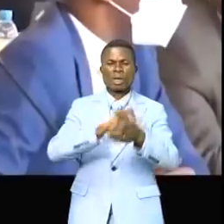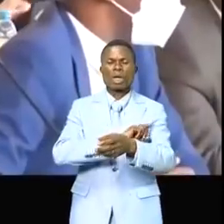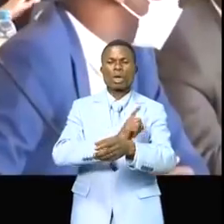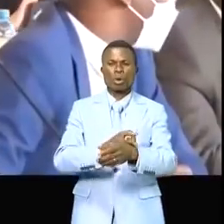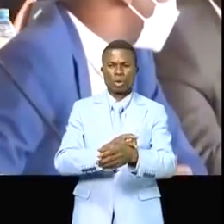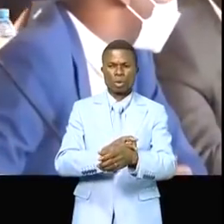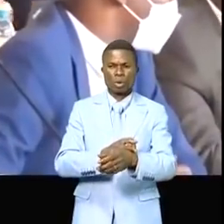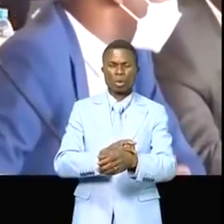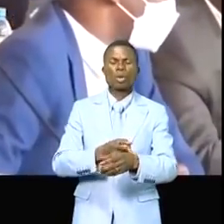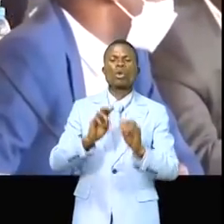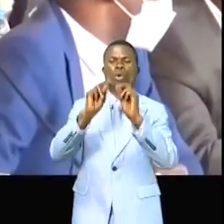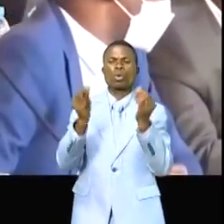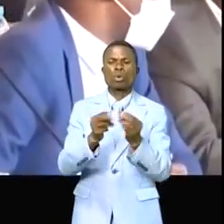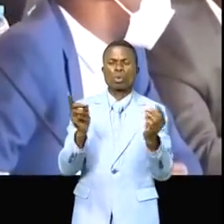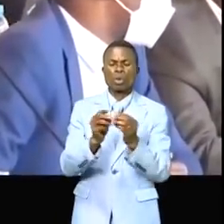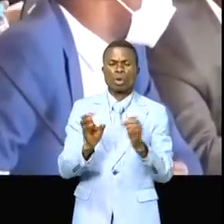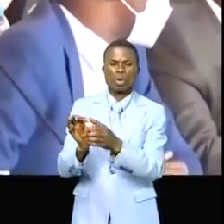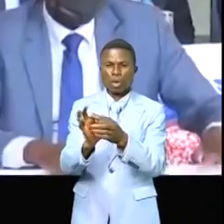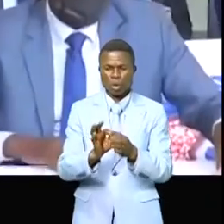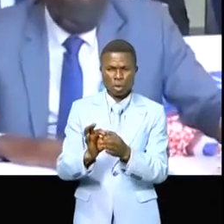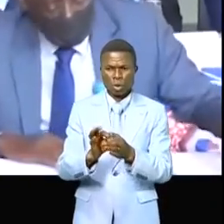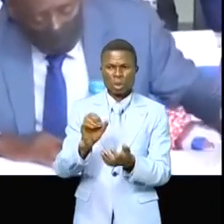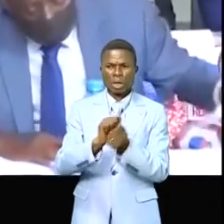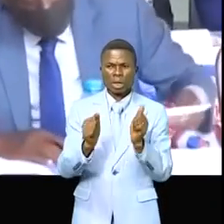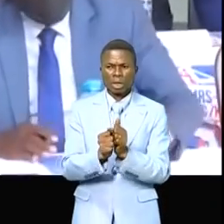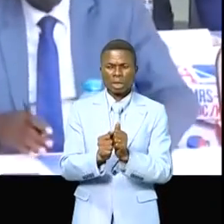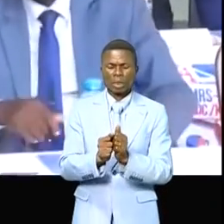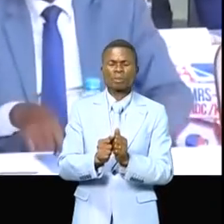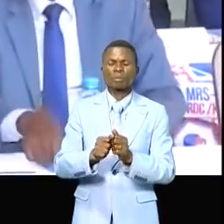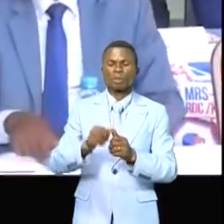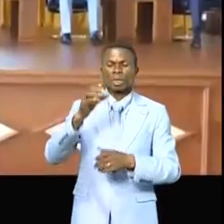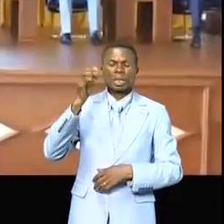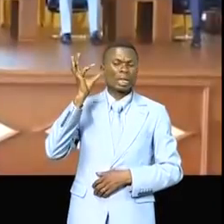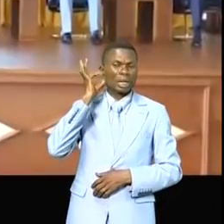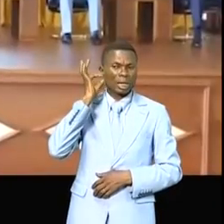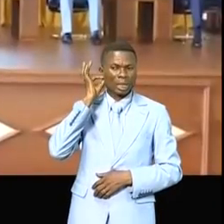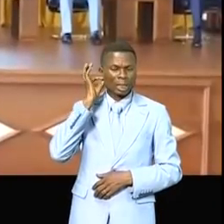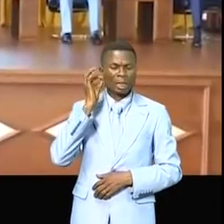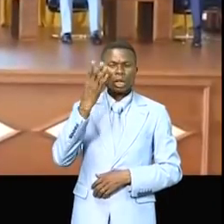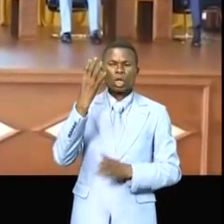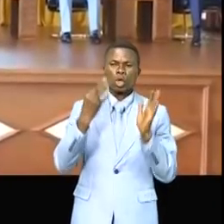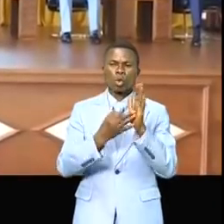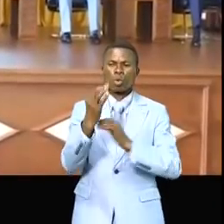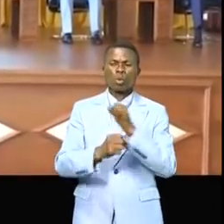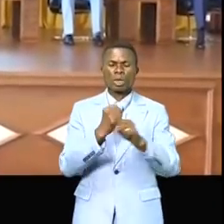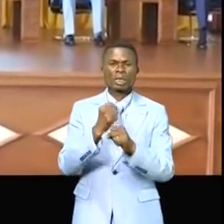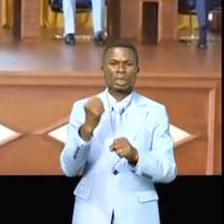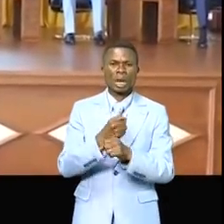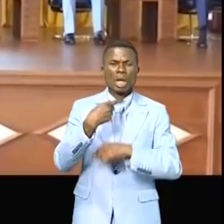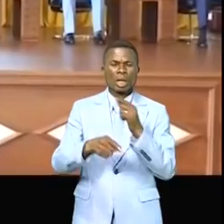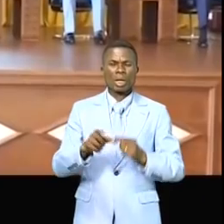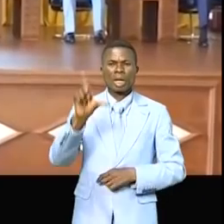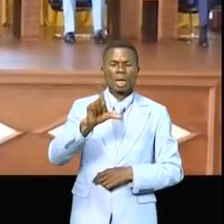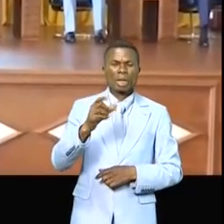du groupe de contact et de coordination dans le cadre de l'accord cadre d'Addis Abeba datant de 8 ans. Les travaux ont été ouverts ce lundi